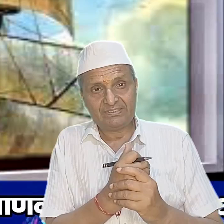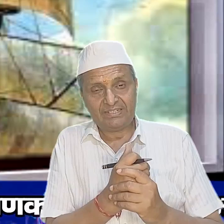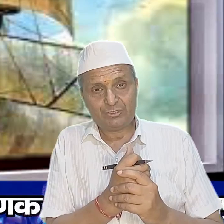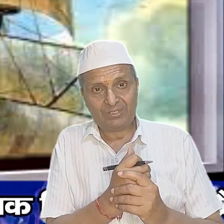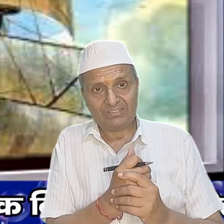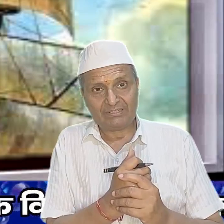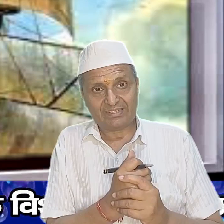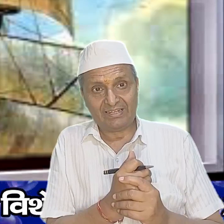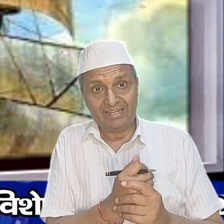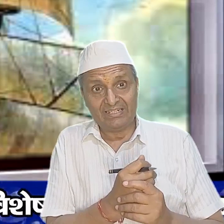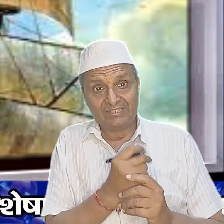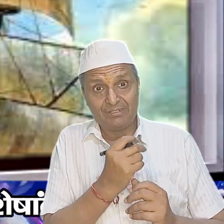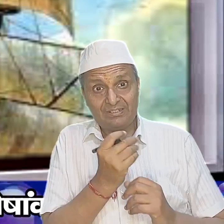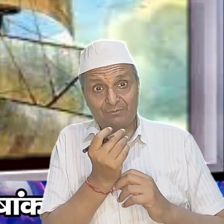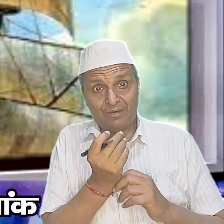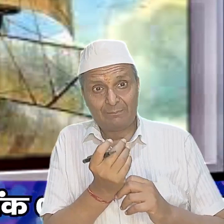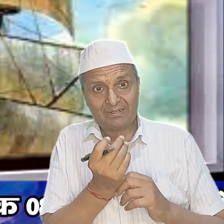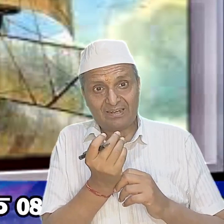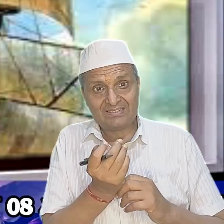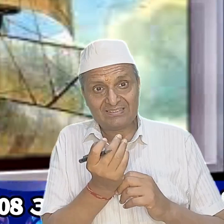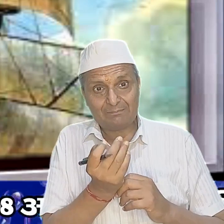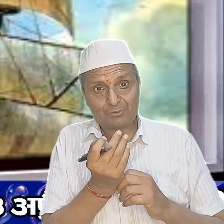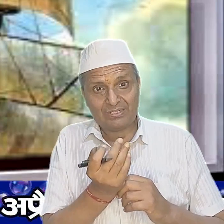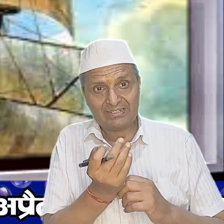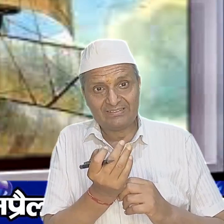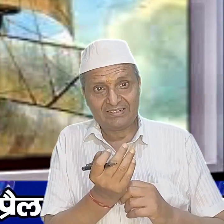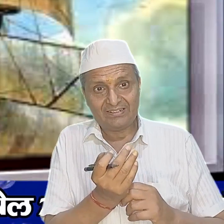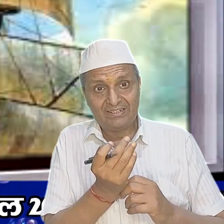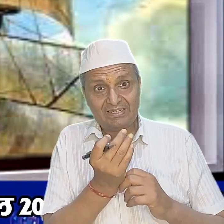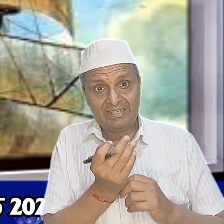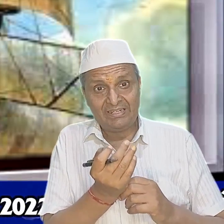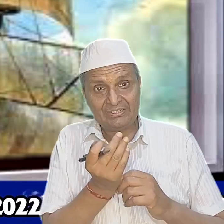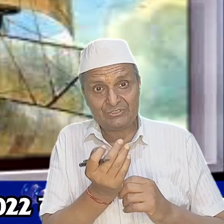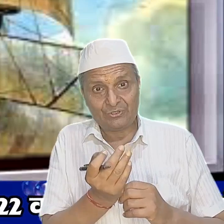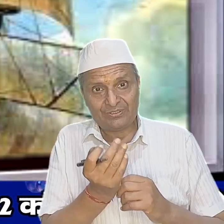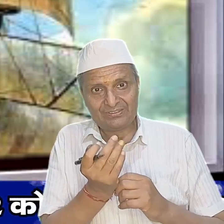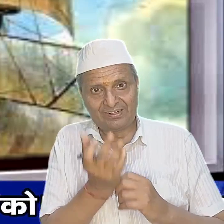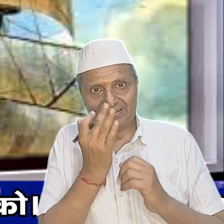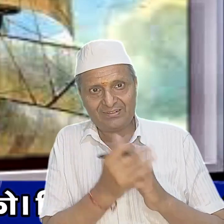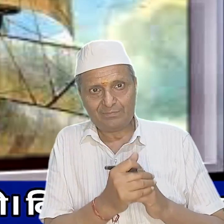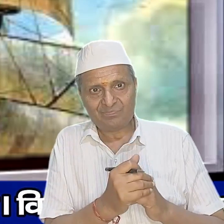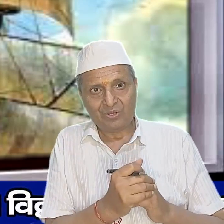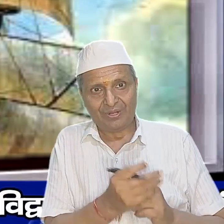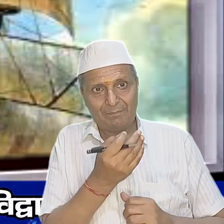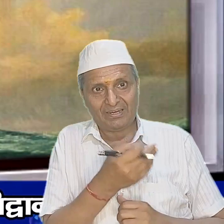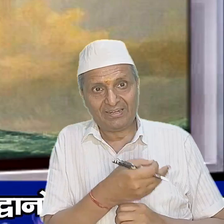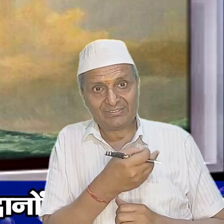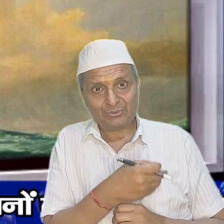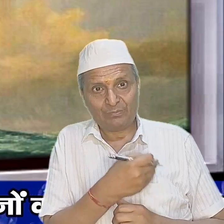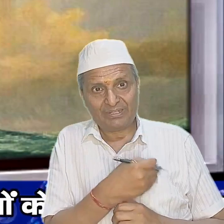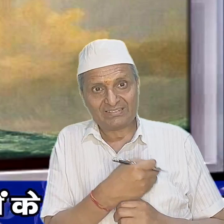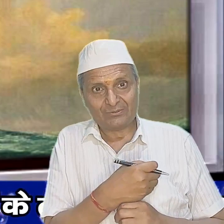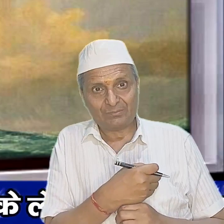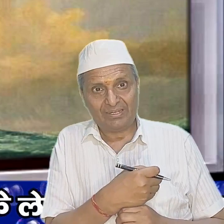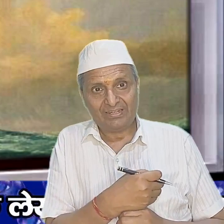ऑफिस पर हिट गई ये पता है। इसके सिवाय क्रिकेटरों के नाम पता है, उनकी हिस्ट्री पता है, किसने कौन से कीर्तिमान बनाए ये पता है, 2020 में कौन